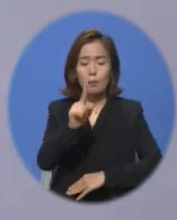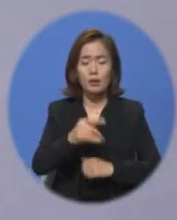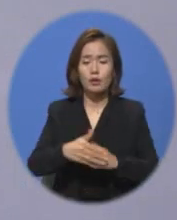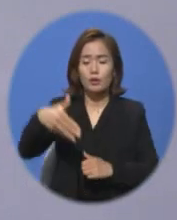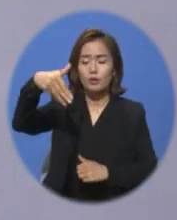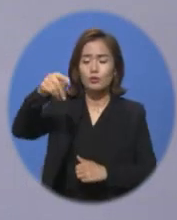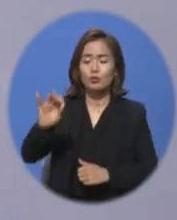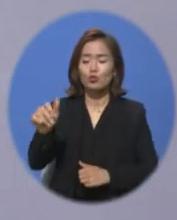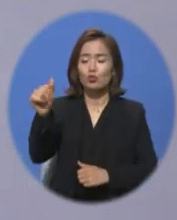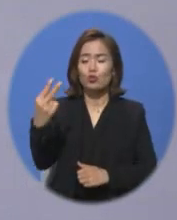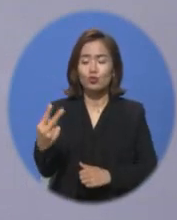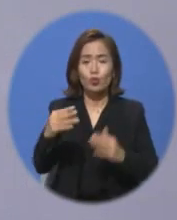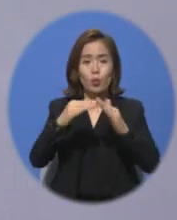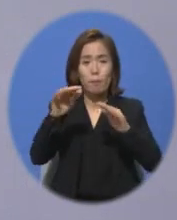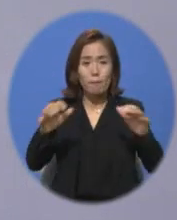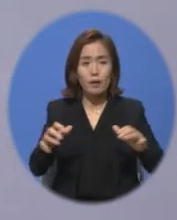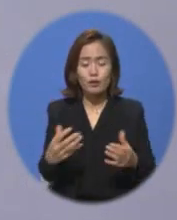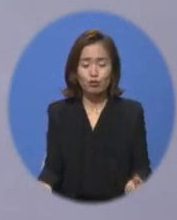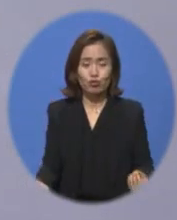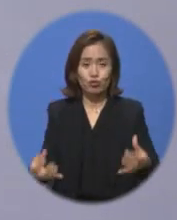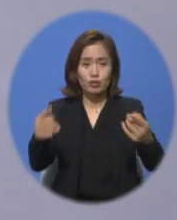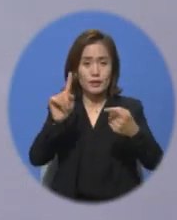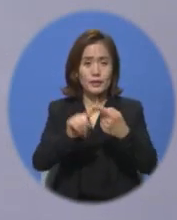아까효도에대해강조하셨고,효도축제에대해서도언급하셨죠